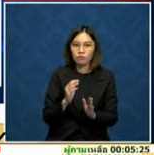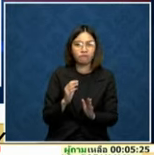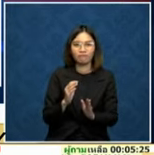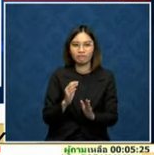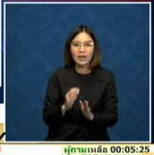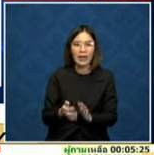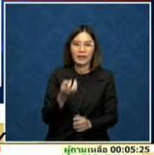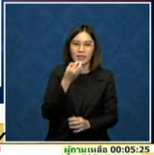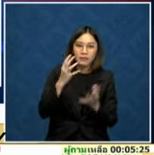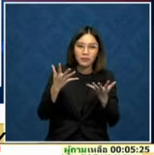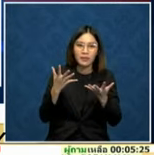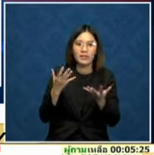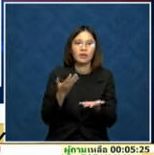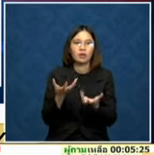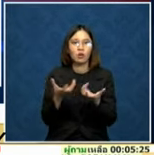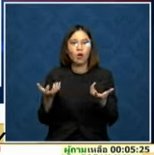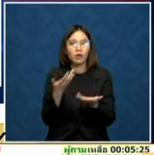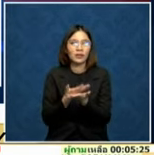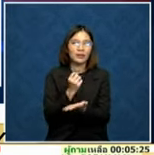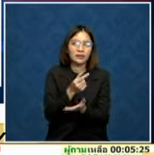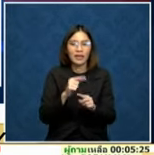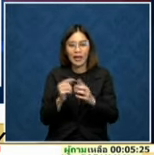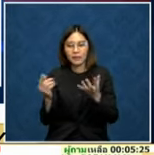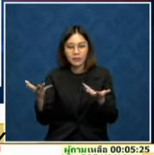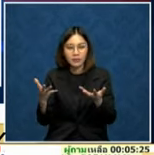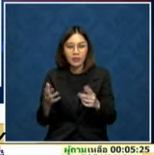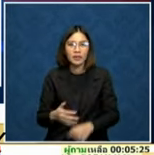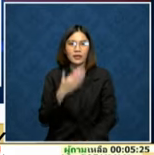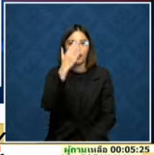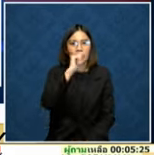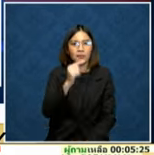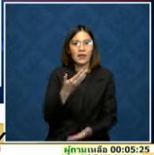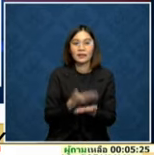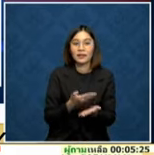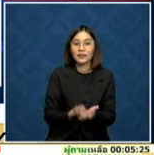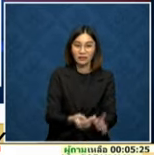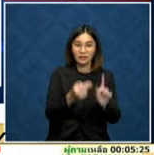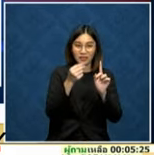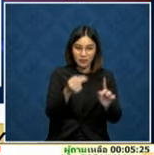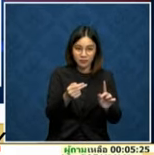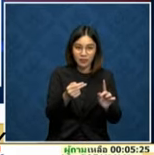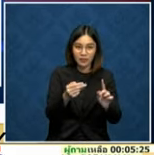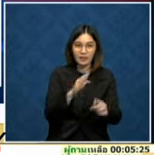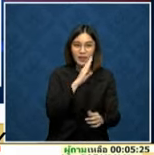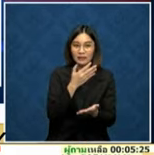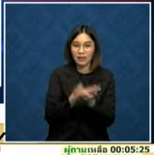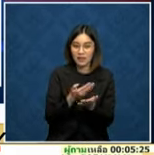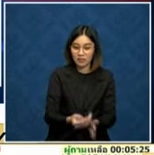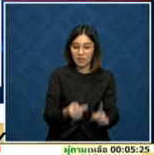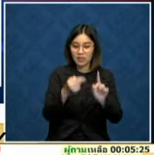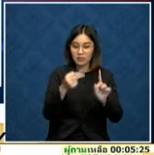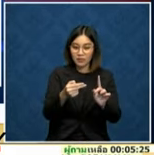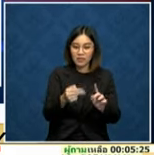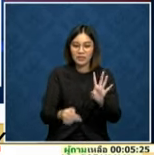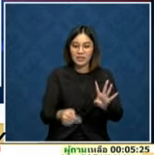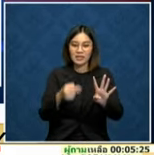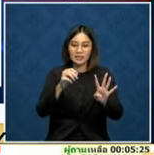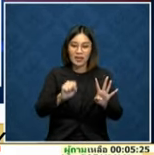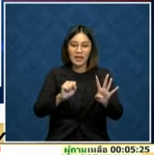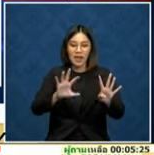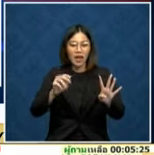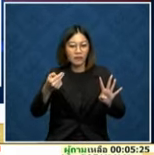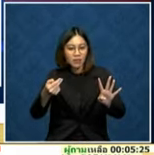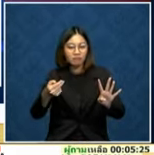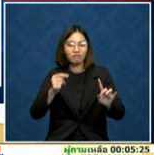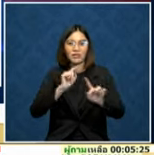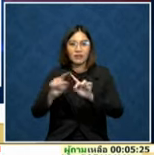้เพรนั้นทำไมที่มาที่ไปของต้เป็น Digital Walletเพรถเกจะเงิใหม่ใน of500 wives or 5,000 ลตถ